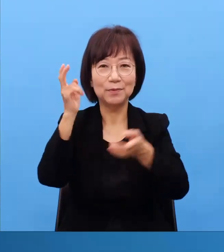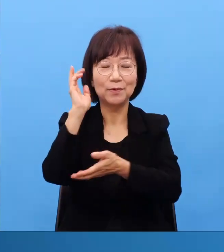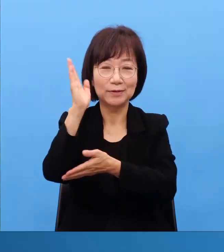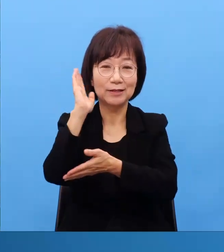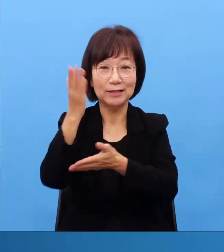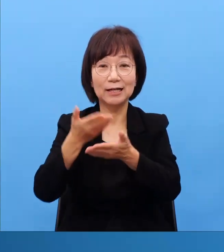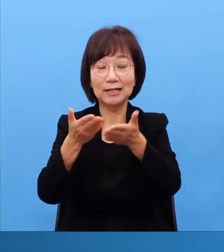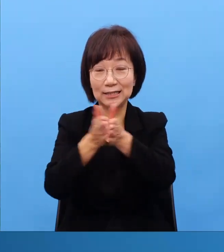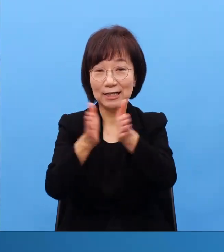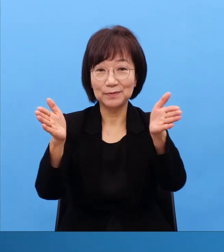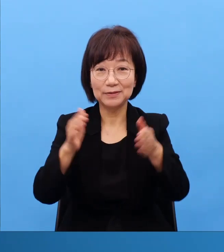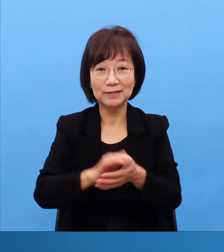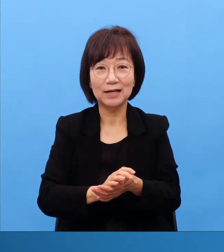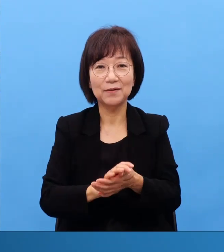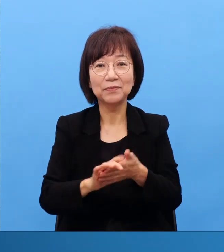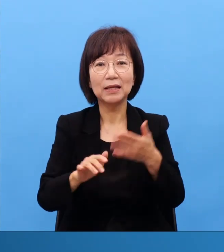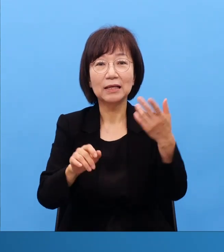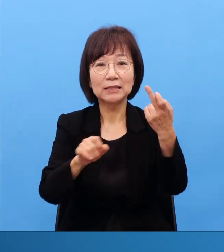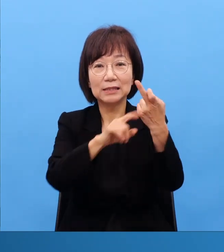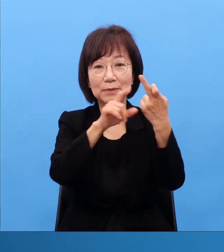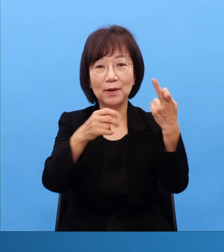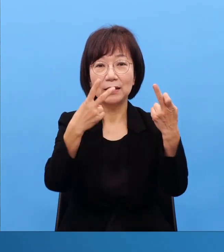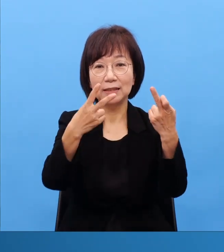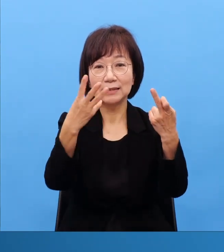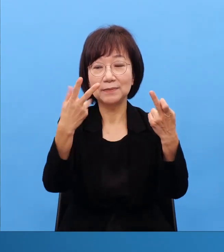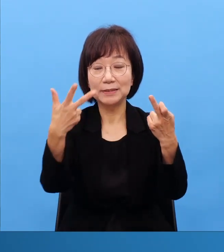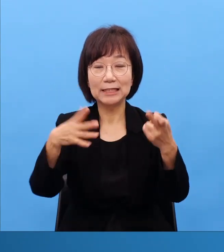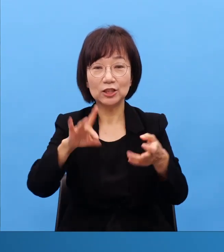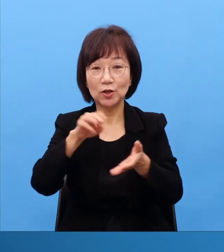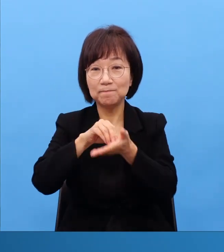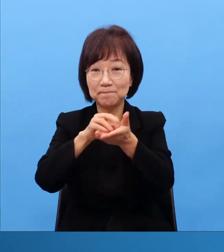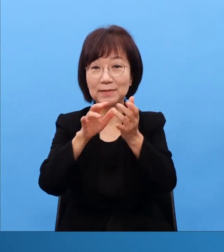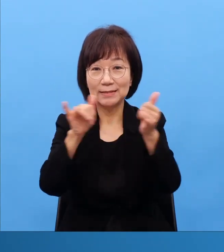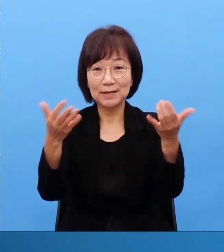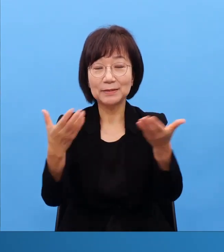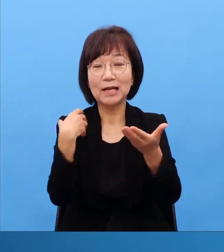237 새가족 현장 사역자 훈련 등록이 오는 30일 마감됩니다.